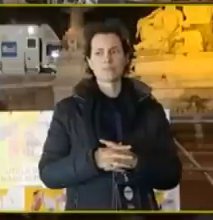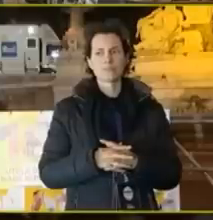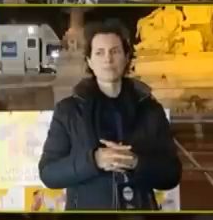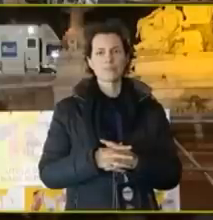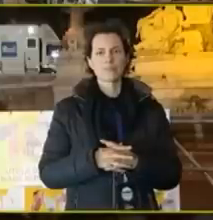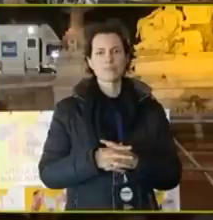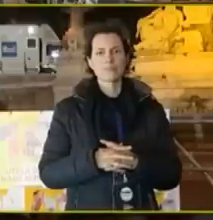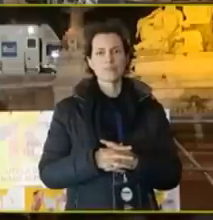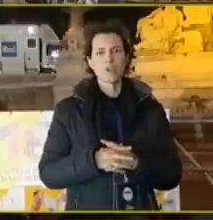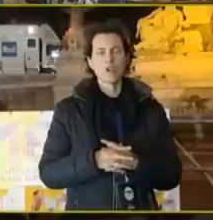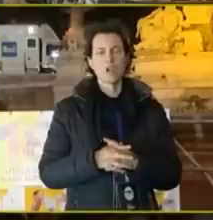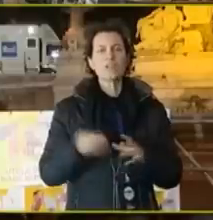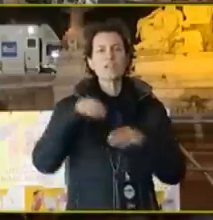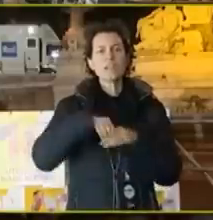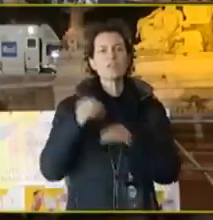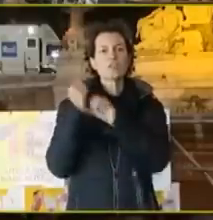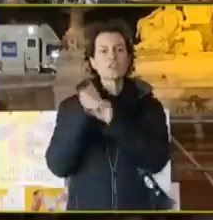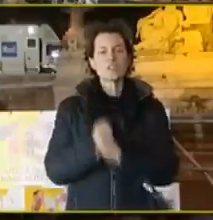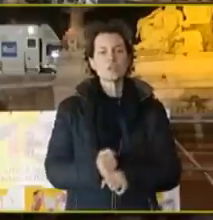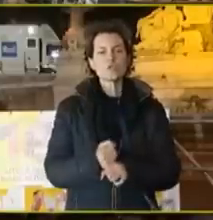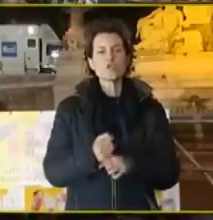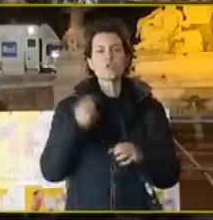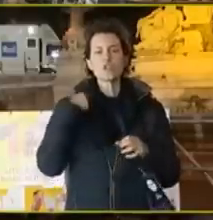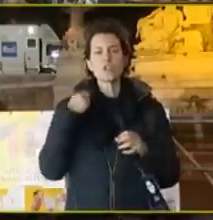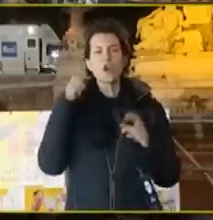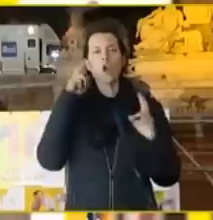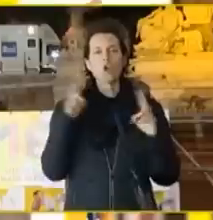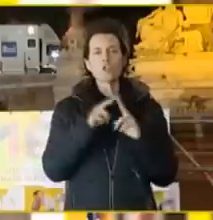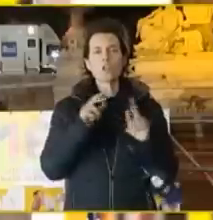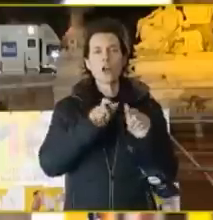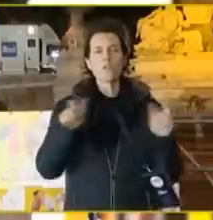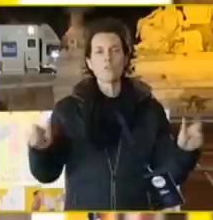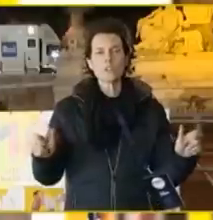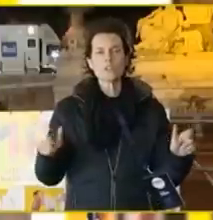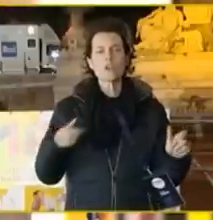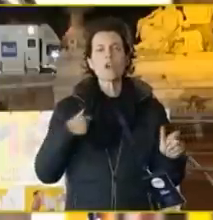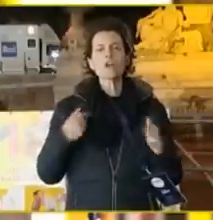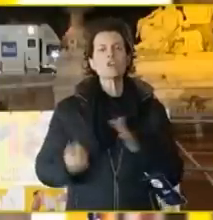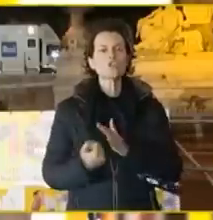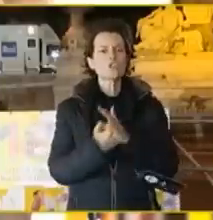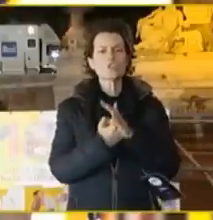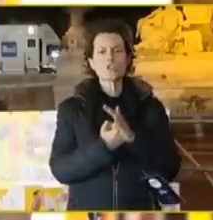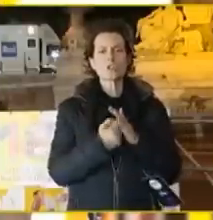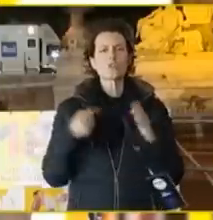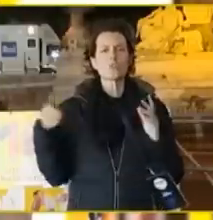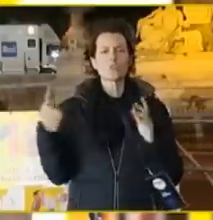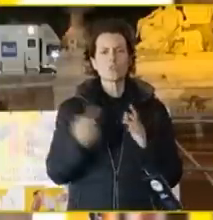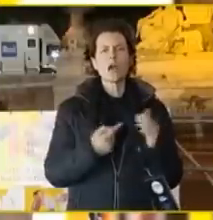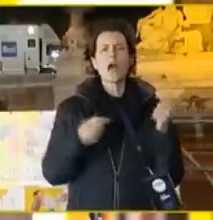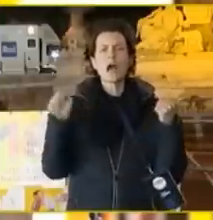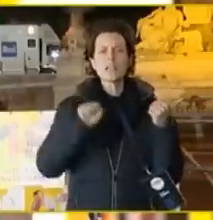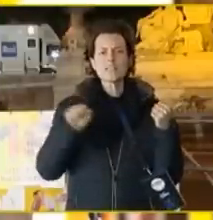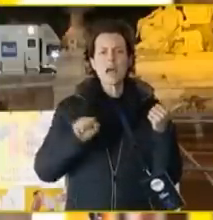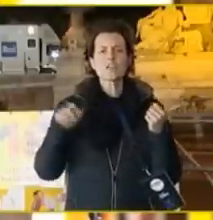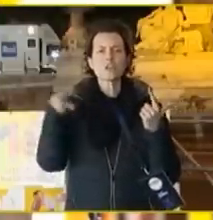istituzioni. Li avevo visti la prima volta su un palco quando erano candidati. Io ho sostenuto loro insieme ad Alessandro, a Paola, a tutti